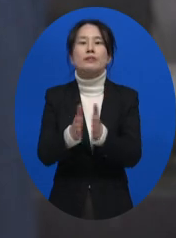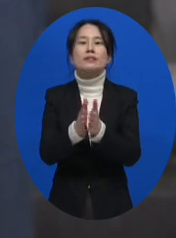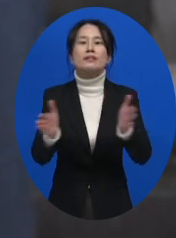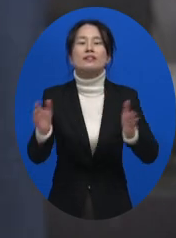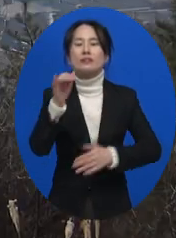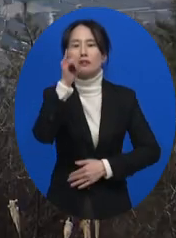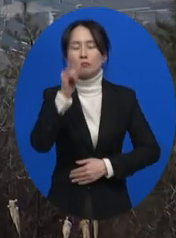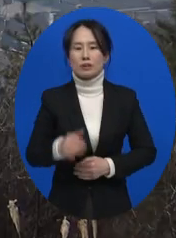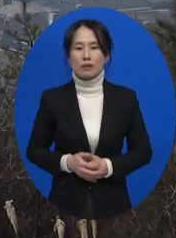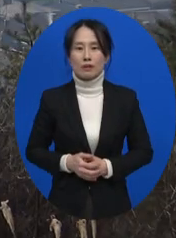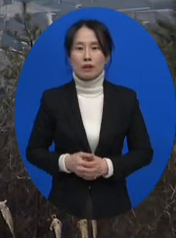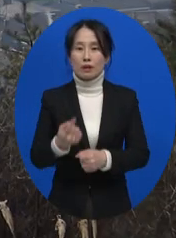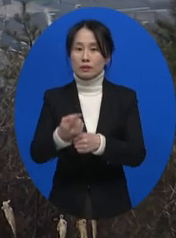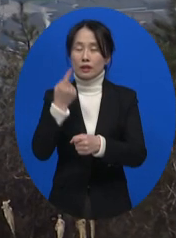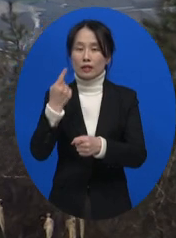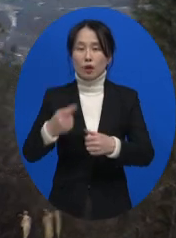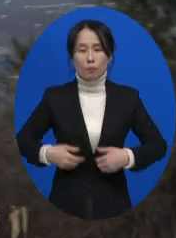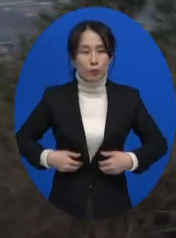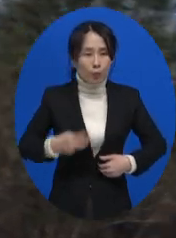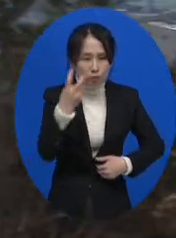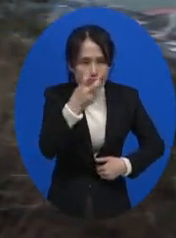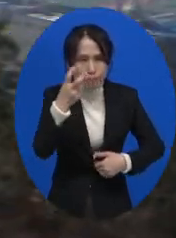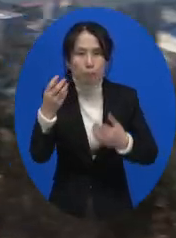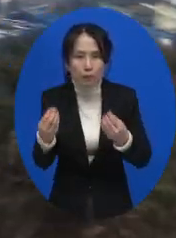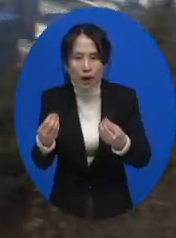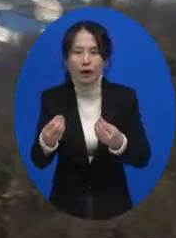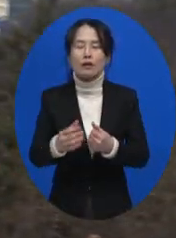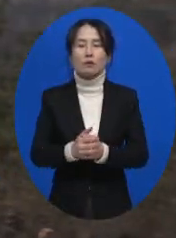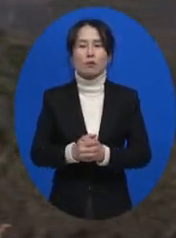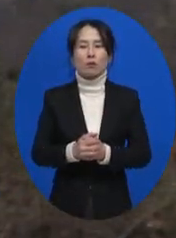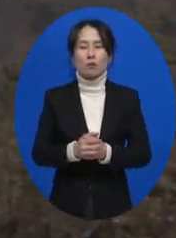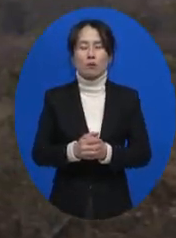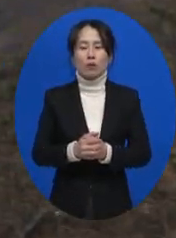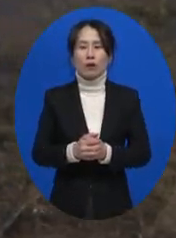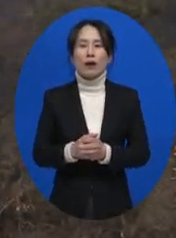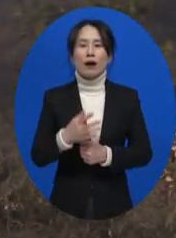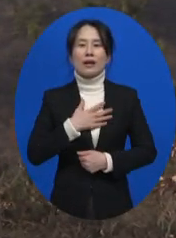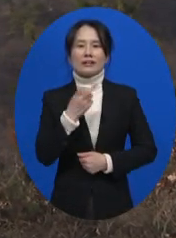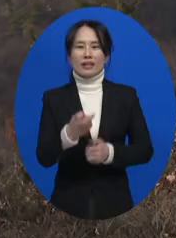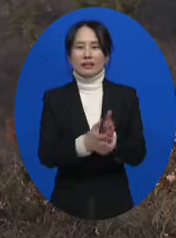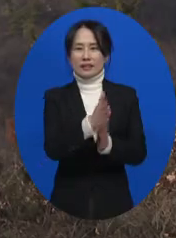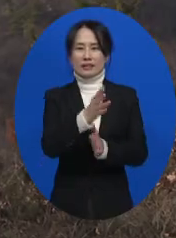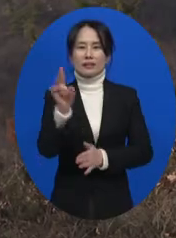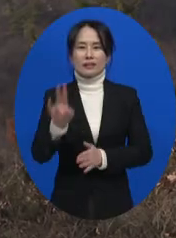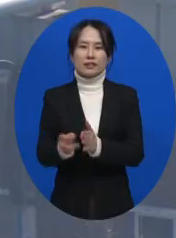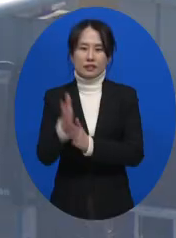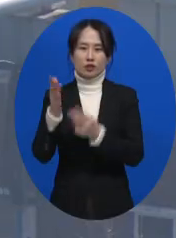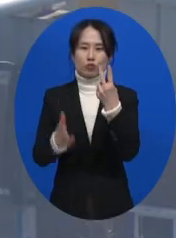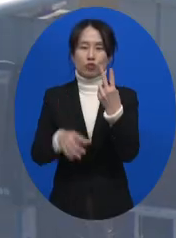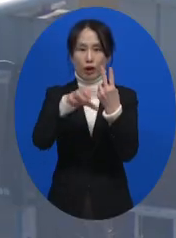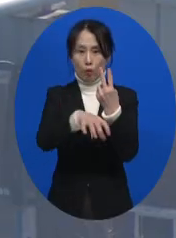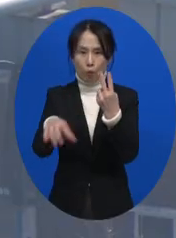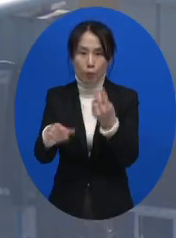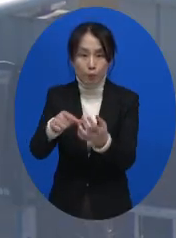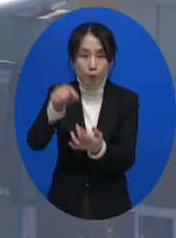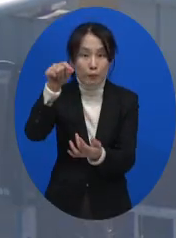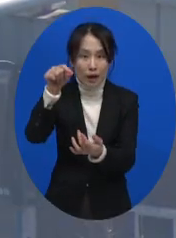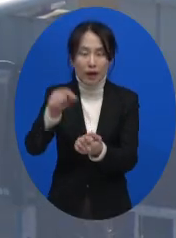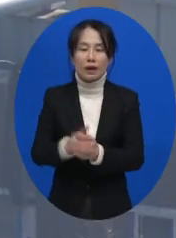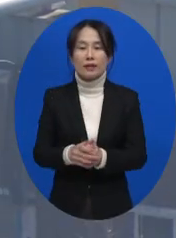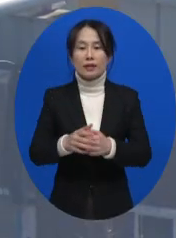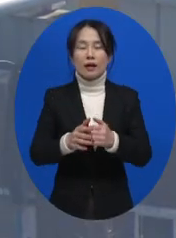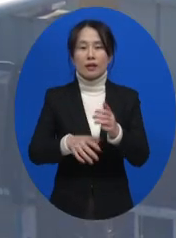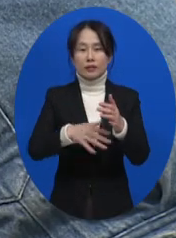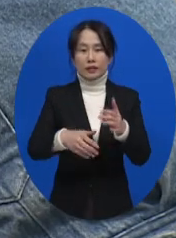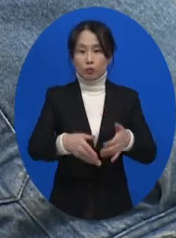추진합니다 작년 수요 조사를 통해 산단 규모가 가장 큰 안산시와 시흥시 두개시군을 발굴해